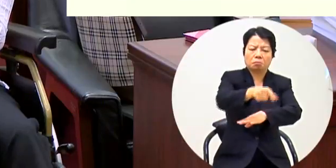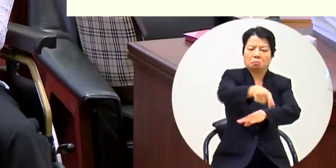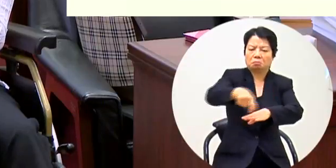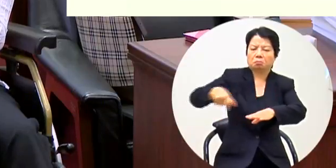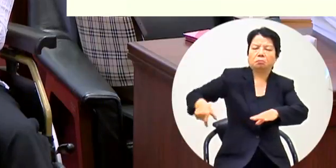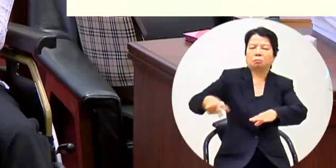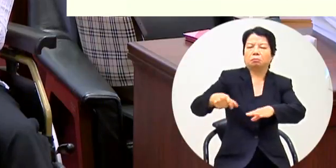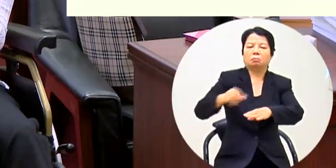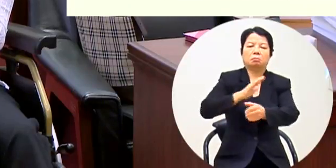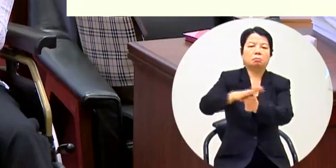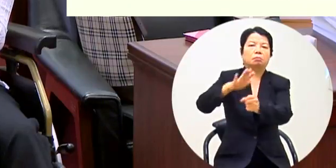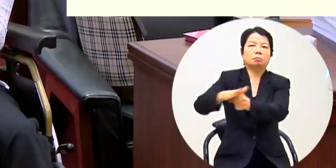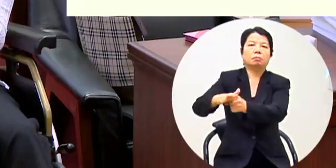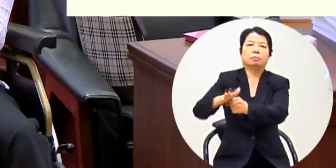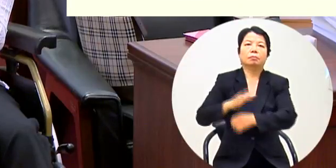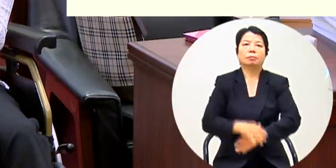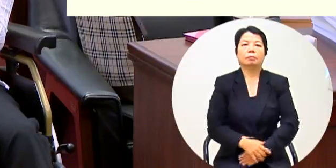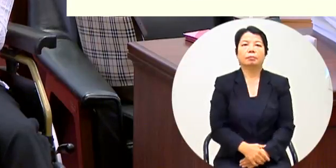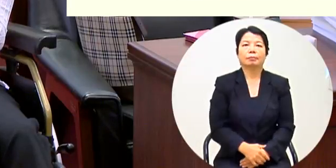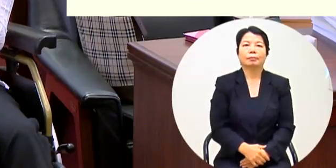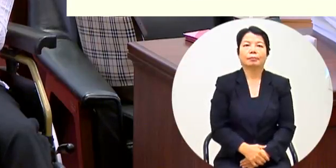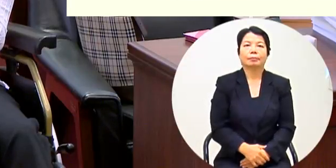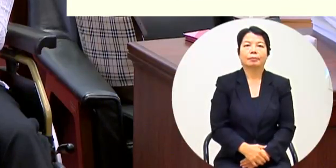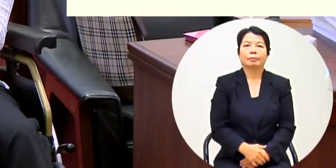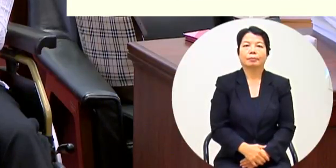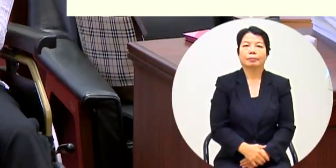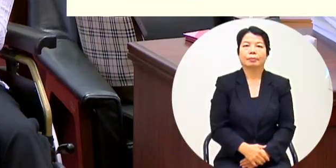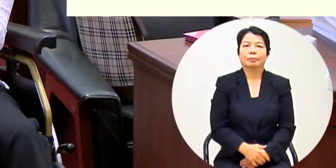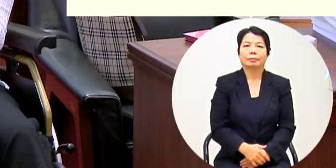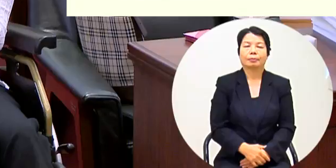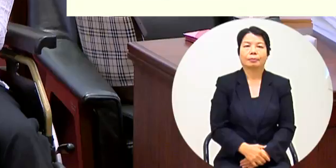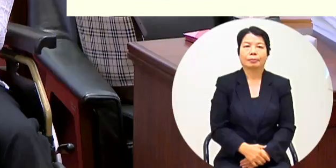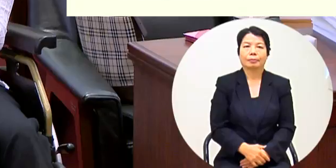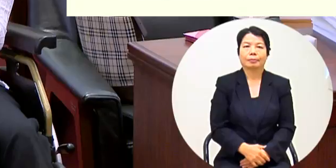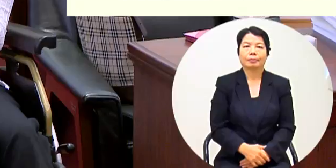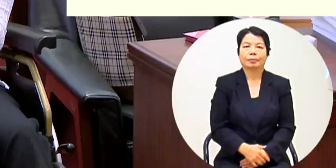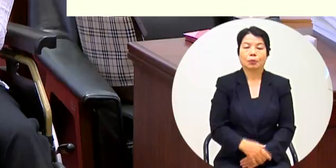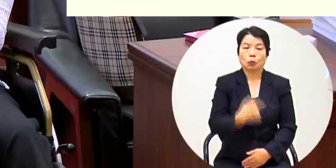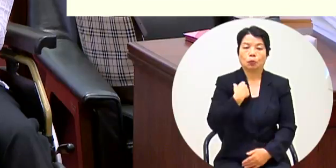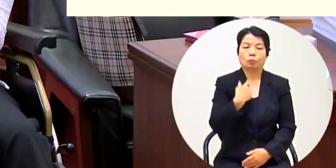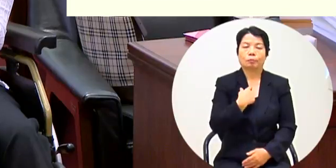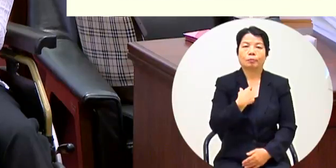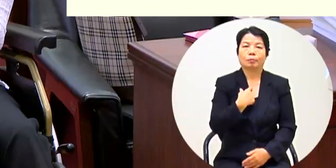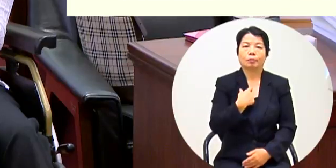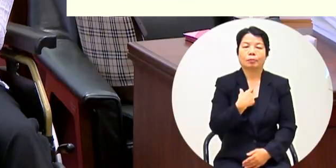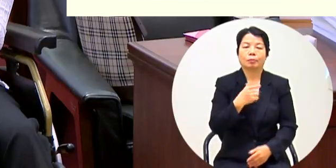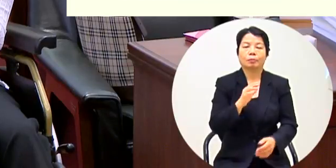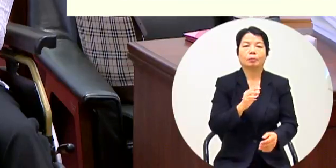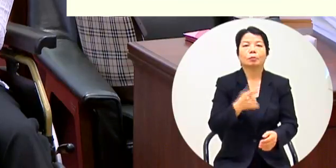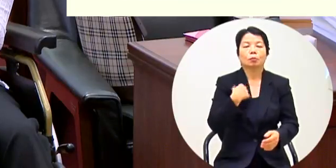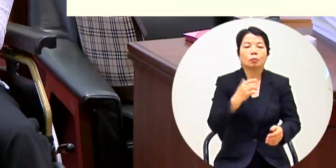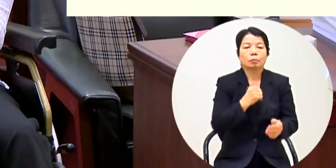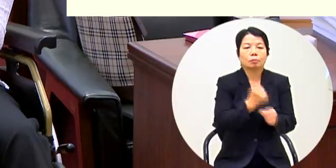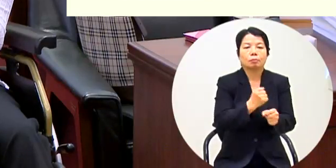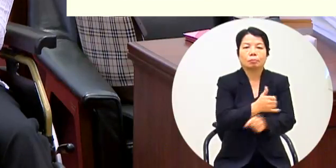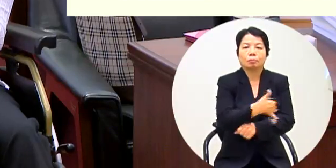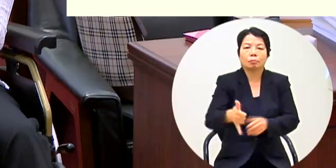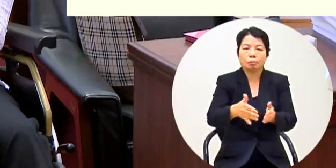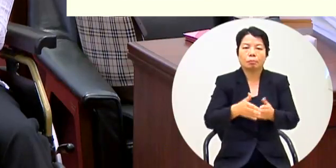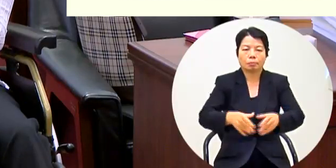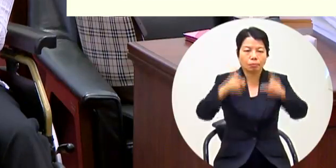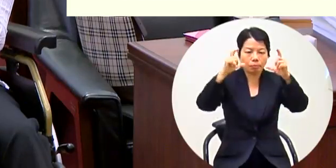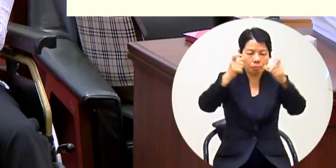那各位可以看到，我就请我的助理呢特别去拍了哈。我们的人行道呢，其实跟道路的边缘